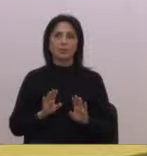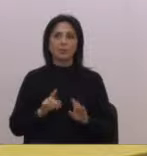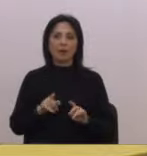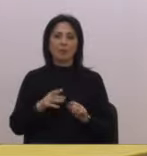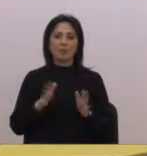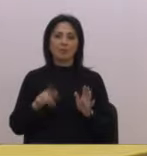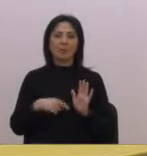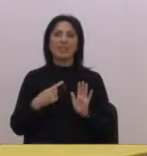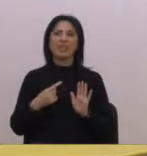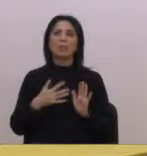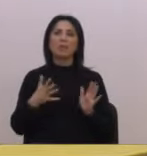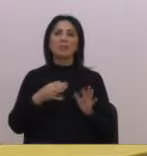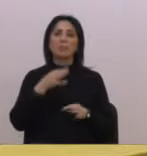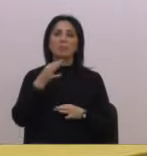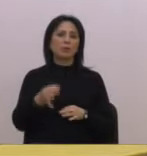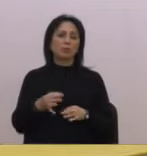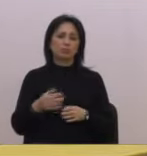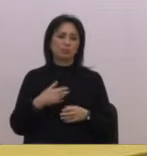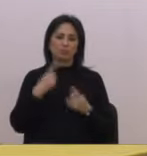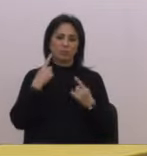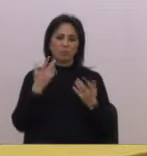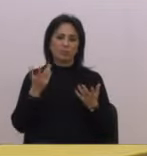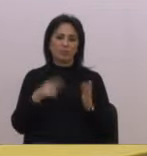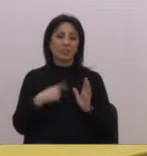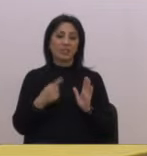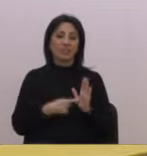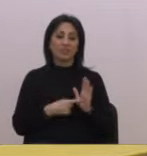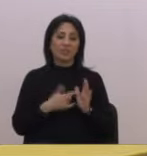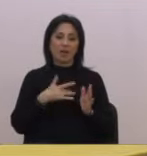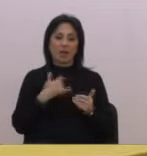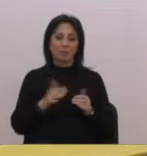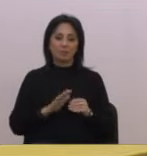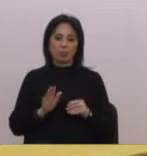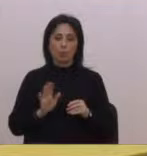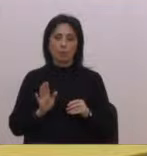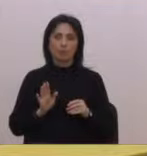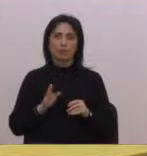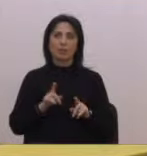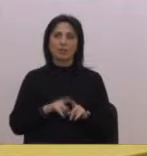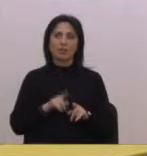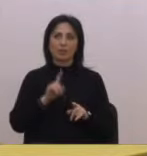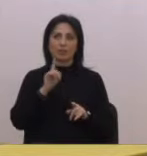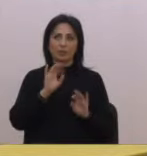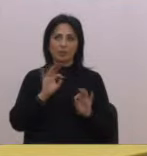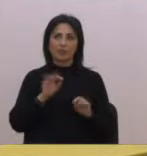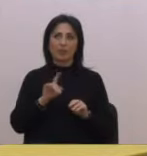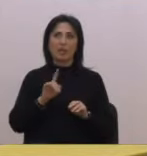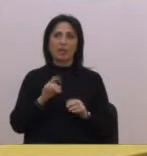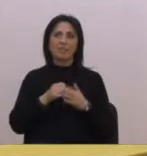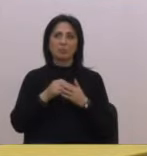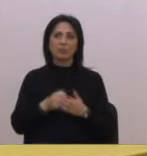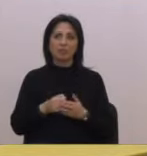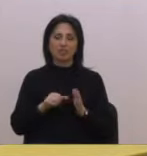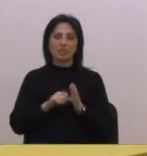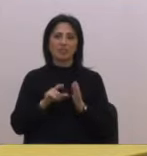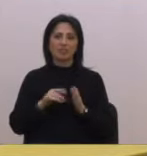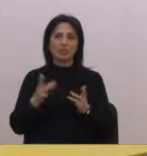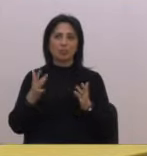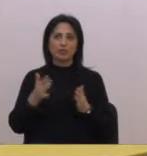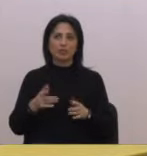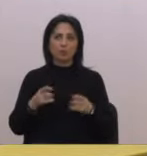მეტი კითხვის, მეტი პასუხის გაცემას ფიქრობ, თქვენი კითხვა არ იმსახურებს ჩვენგან, ასევე მოგახსენეთ თუ რას მივახციეთ ჩვენ ინვესტიციების